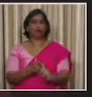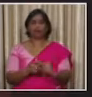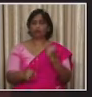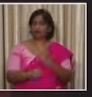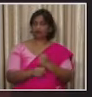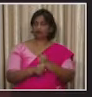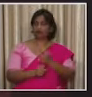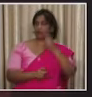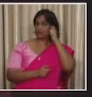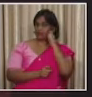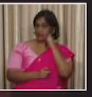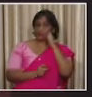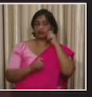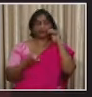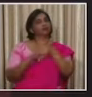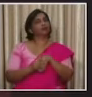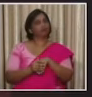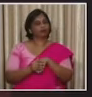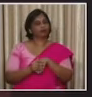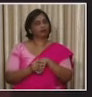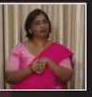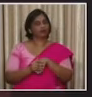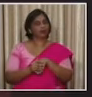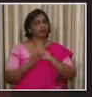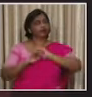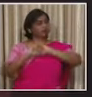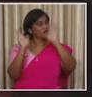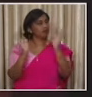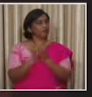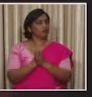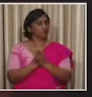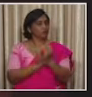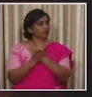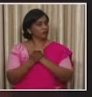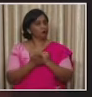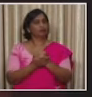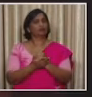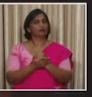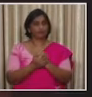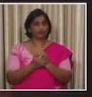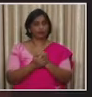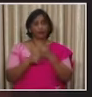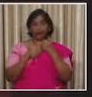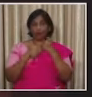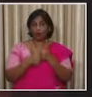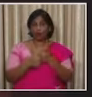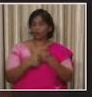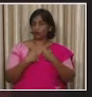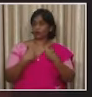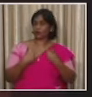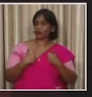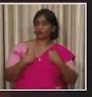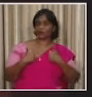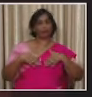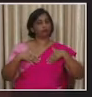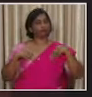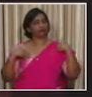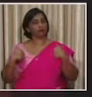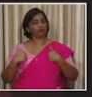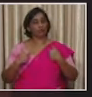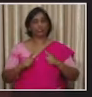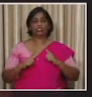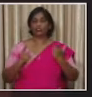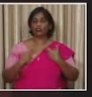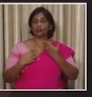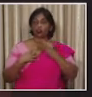රාජ්‍ය ත්‍රස්තවාදයේ තුල හැමෝටම හොඳ අධිසුඛෝපභෝගී ජීවිත ගත කරන්න පුළුවන්